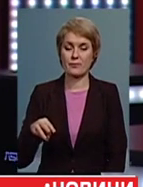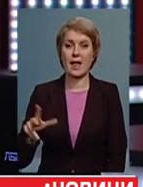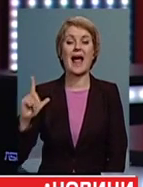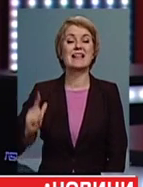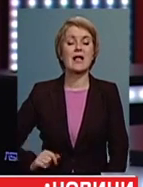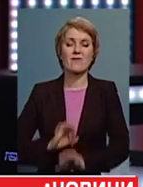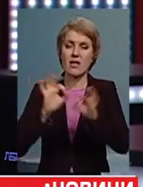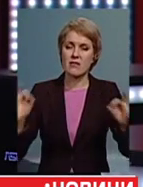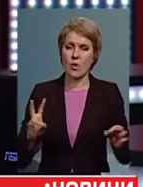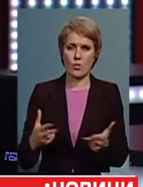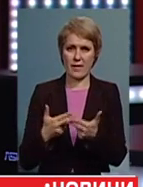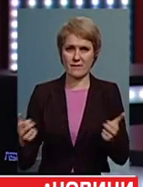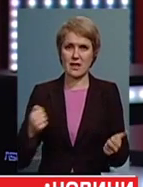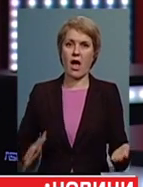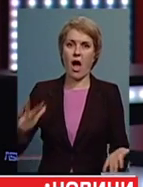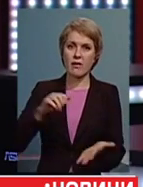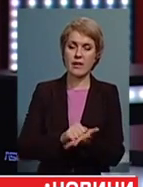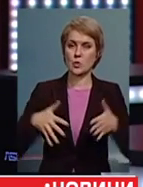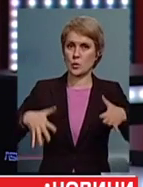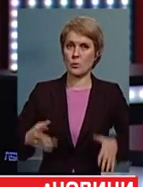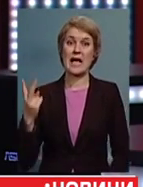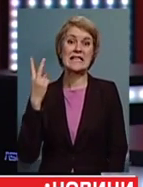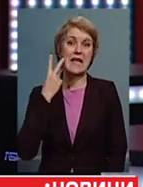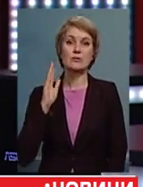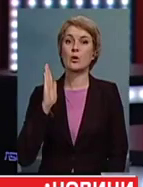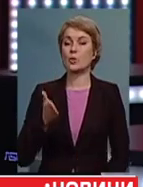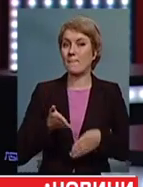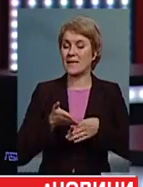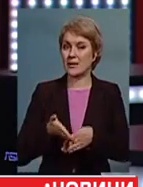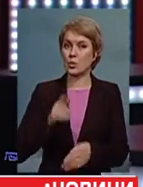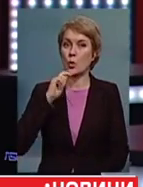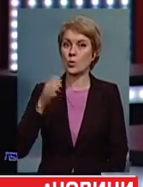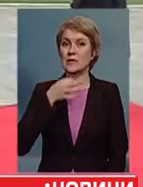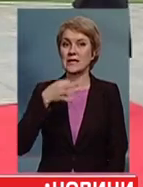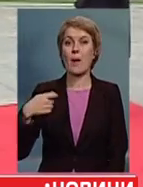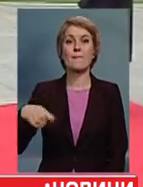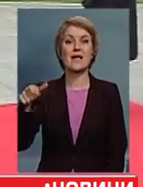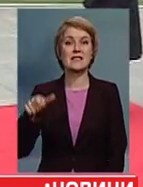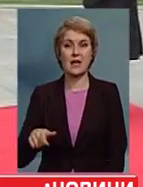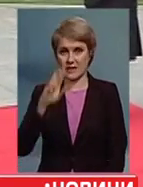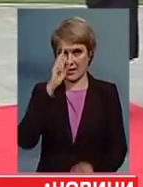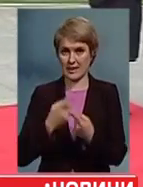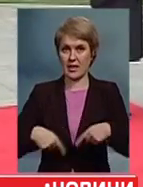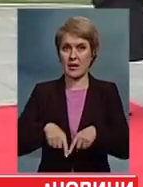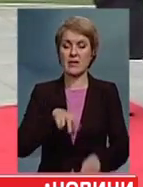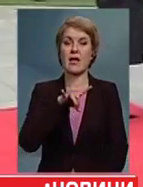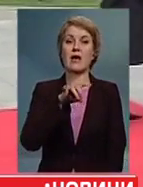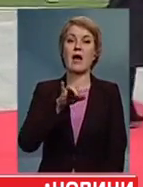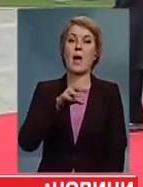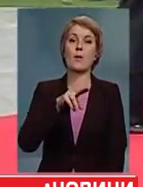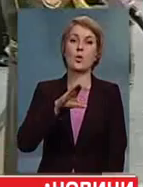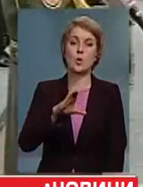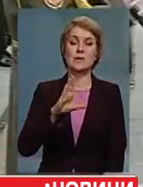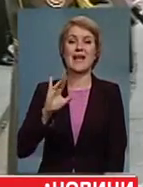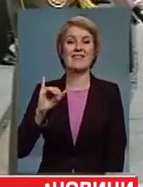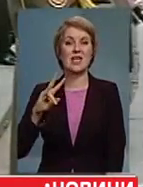Латвія ніколи не визнає анексію Криму і завжди буде підтримувати Україну. Про це сказав президент країни Раймондос Вейоніс на переговорах